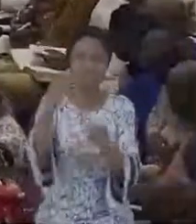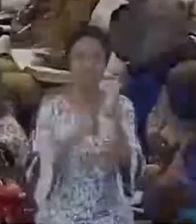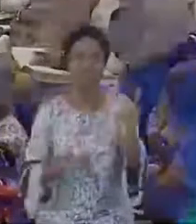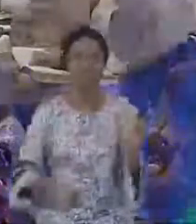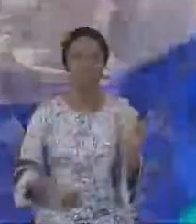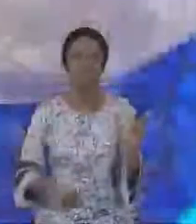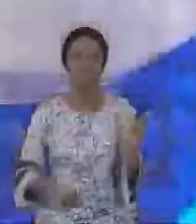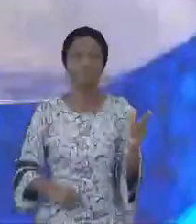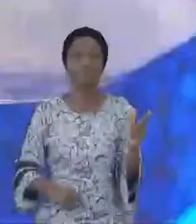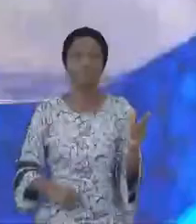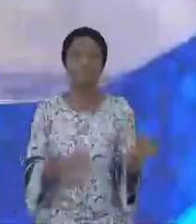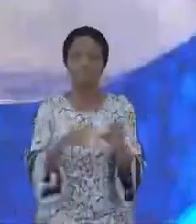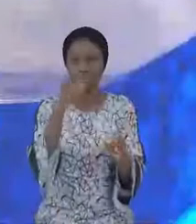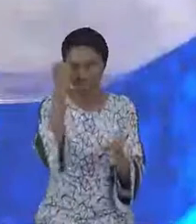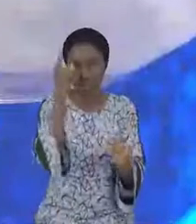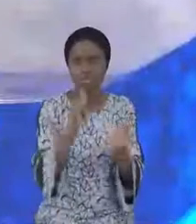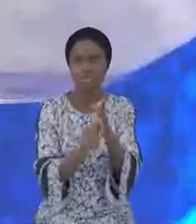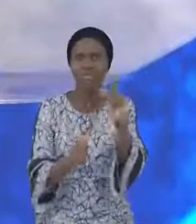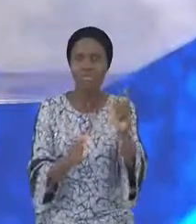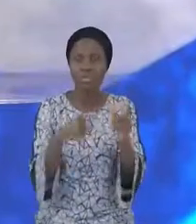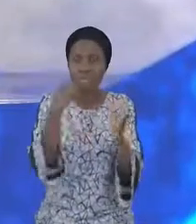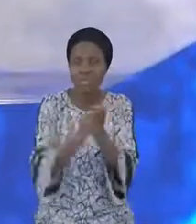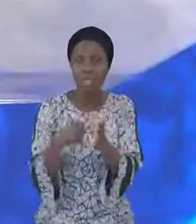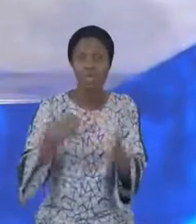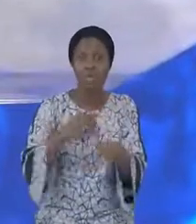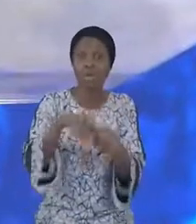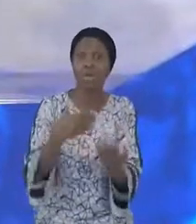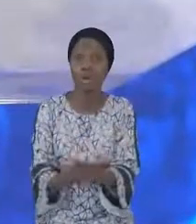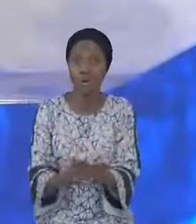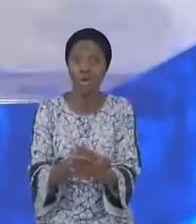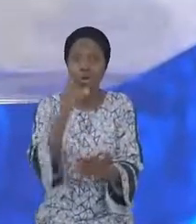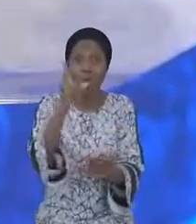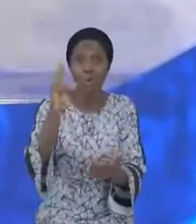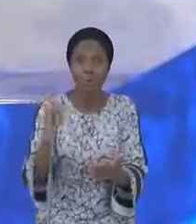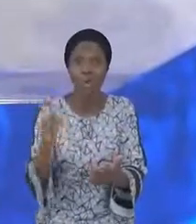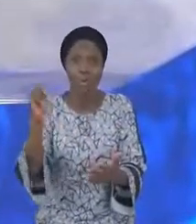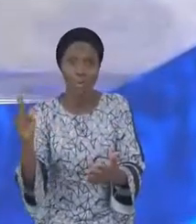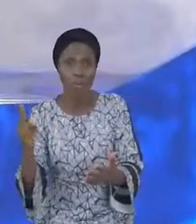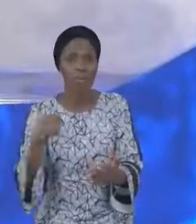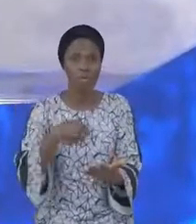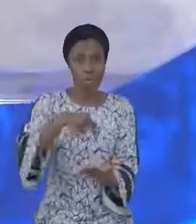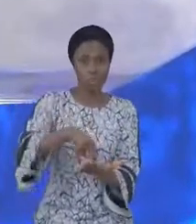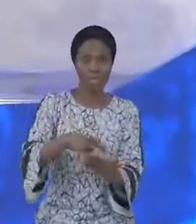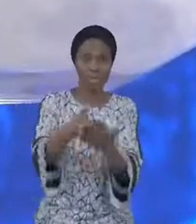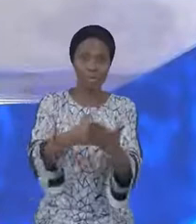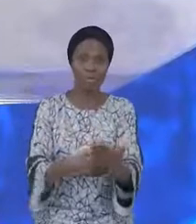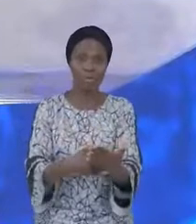comprenez ce verset? Il dit que nous tous, un à un, tu te tiens devant